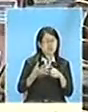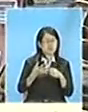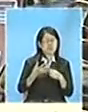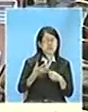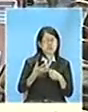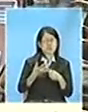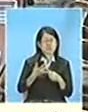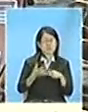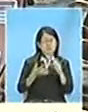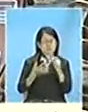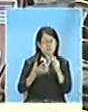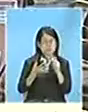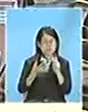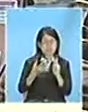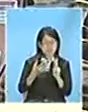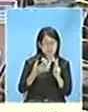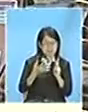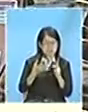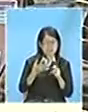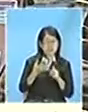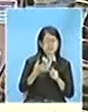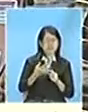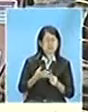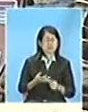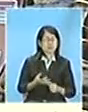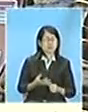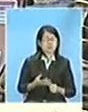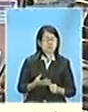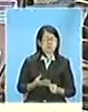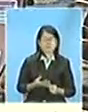างสาวศรีสกุลมั่นศิลป์